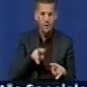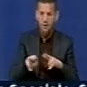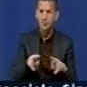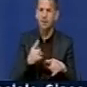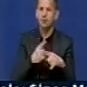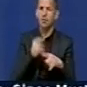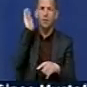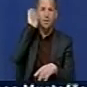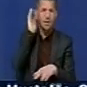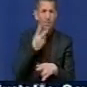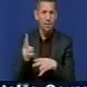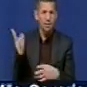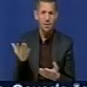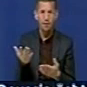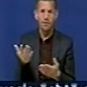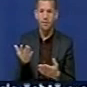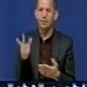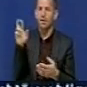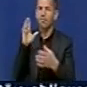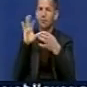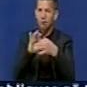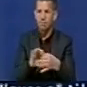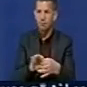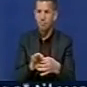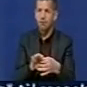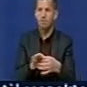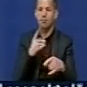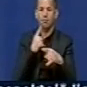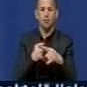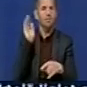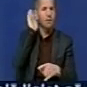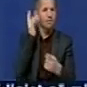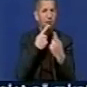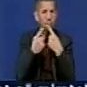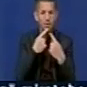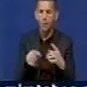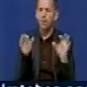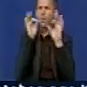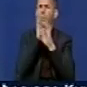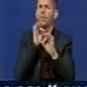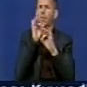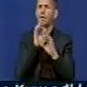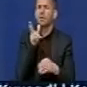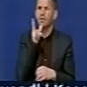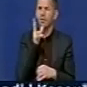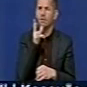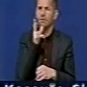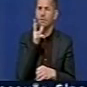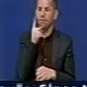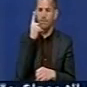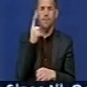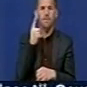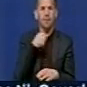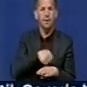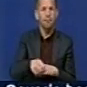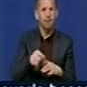Punëve të Jashtme, Ministrinë e Integrimeve, Ministrinë kemi pas edhe për bisedime, asnjëherë nuk është kërkuar që një krim të del në